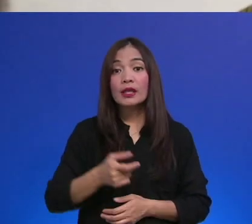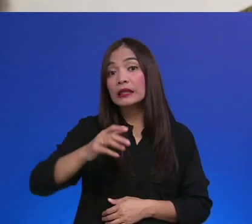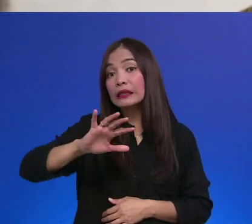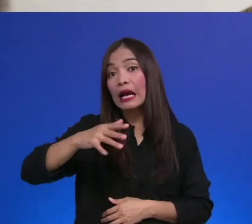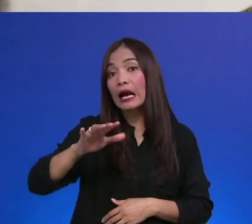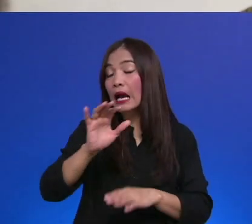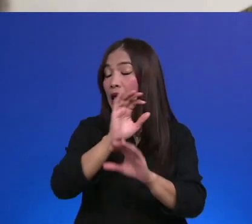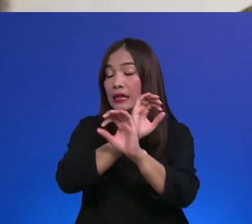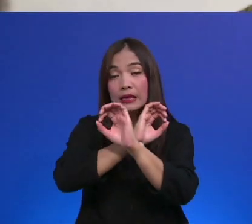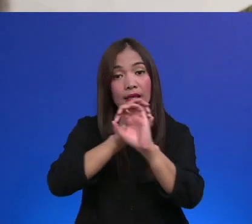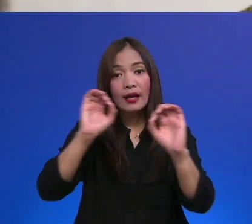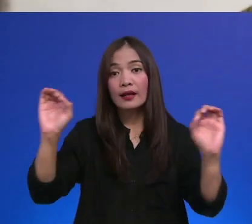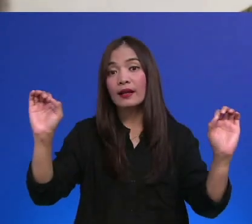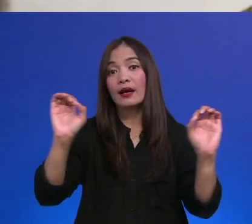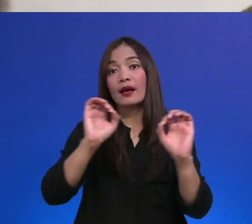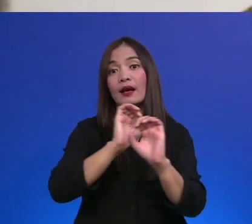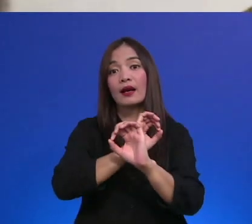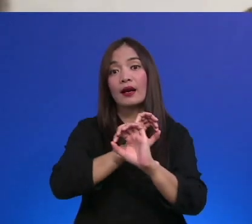seakan Tiada